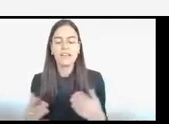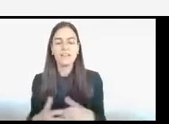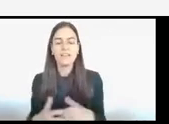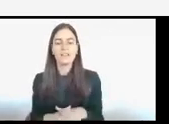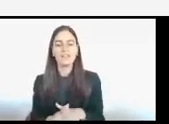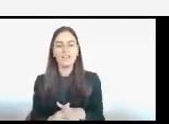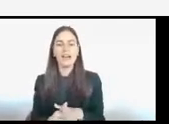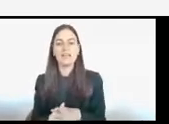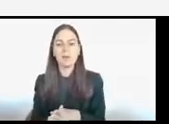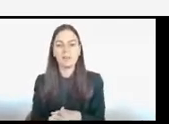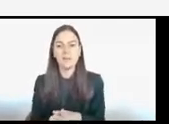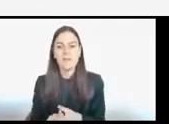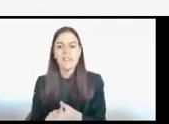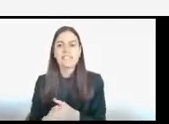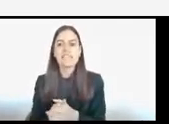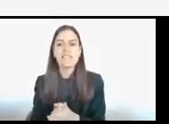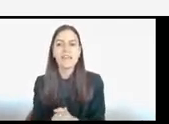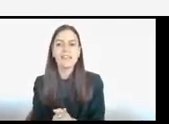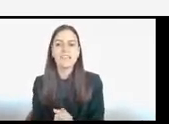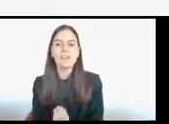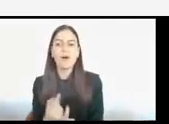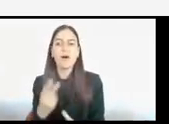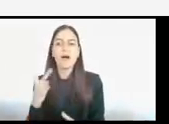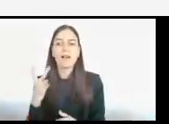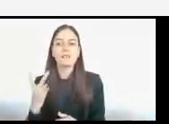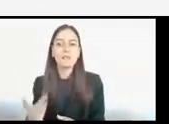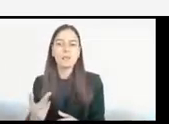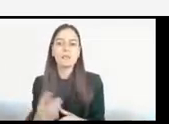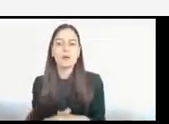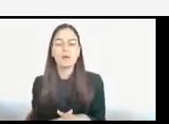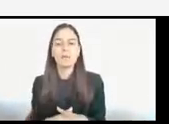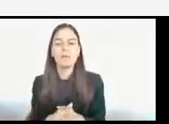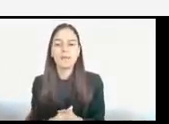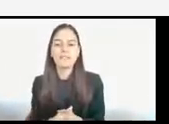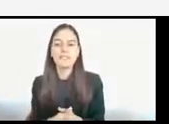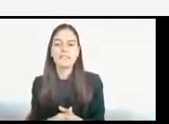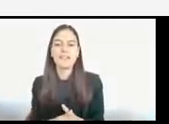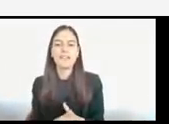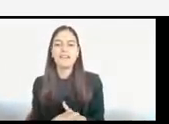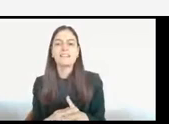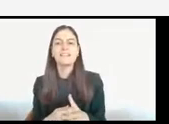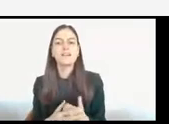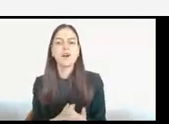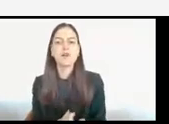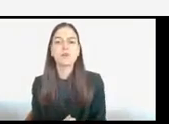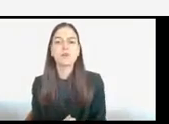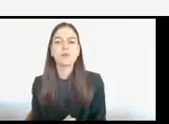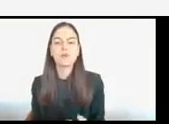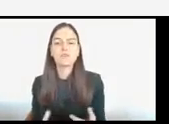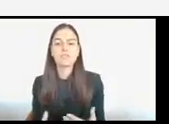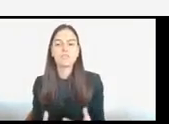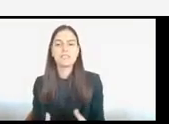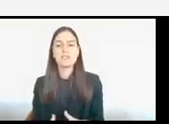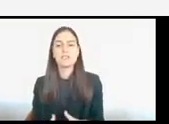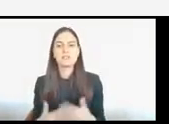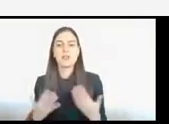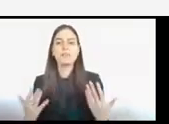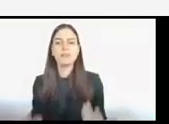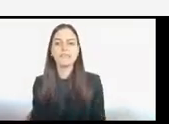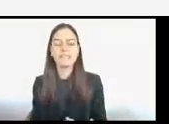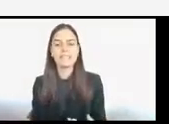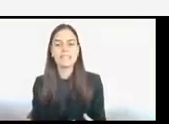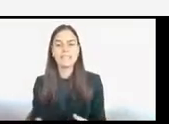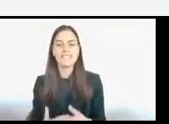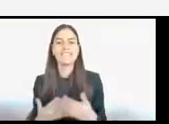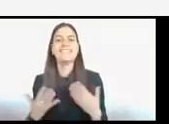s'imposer à l'épargnant ? Ça va être à deux moments bien distincts. Dès lors que j'investis dans un